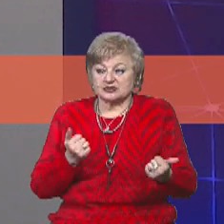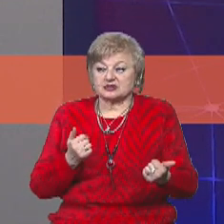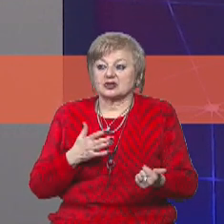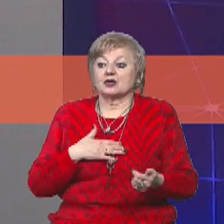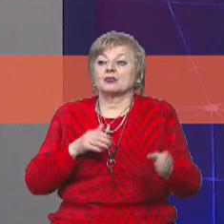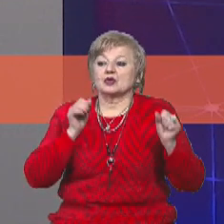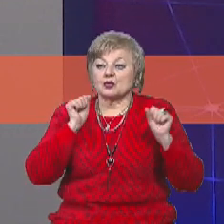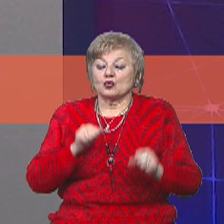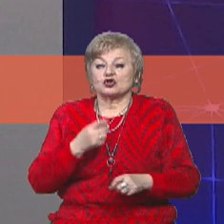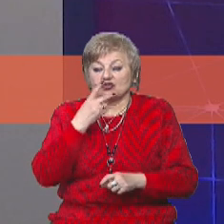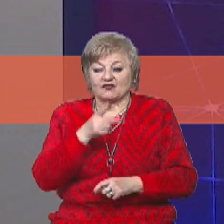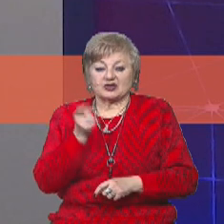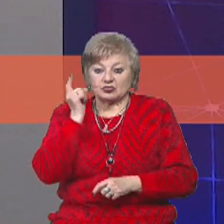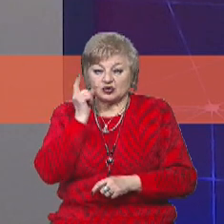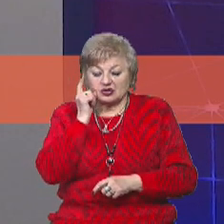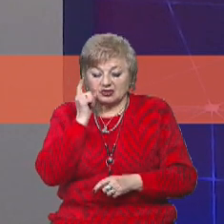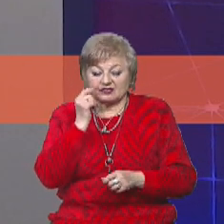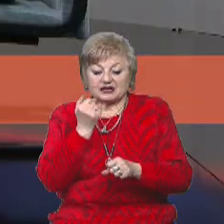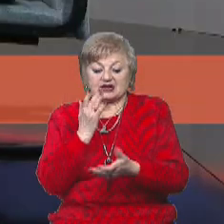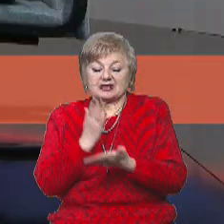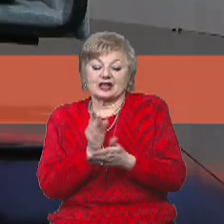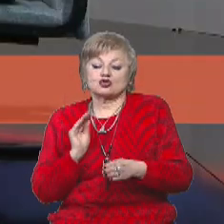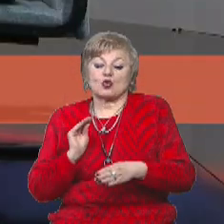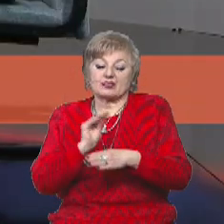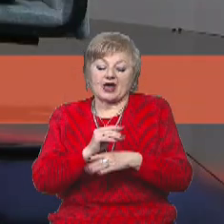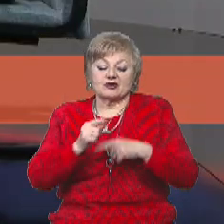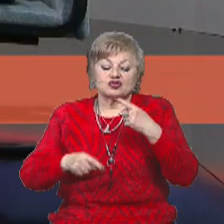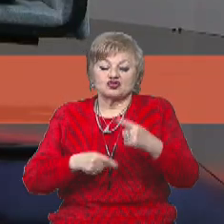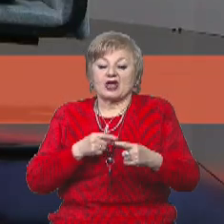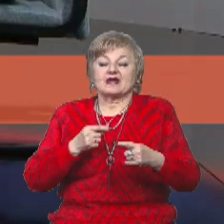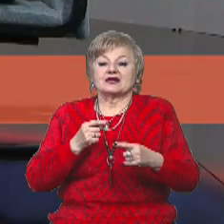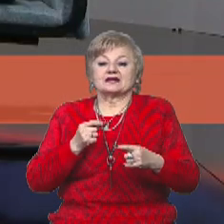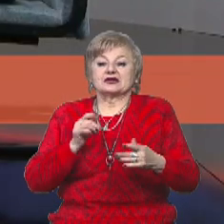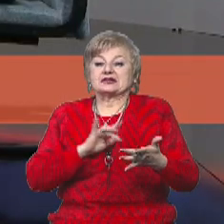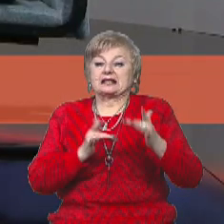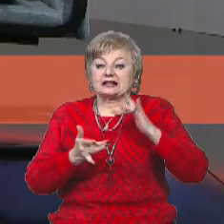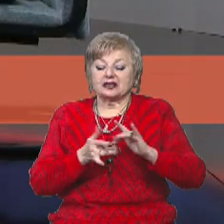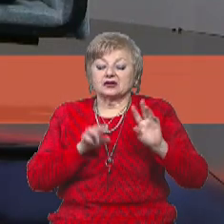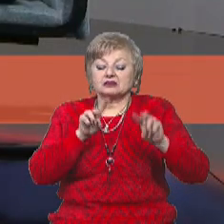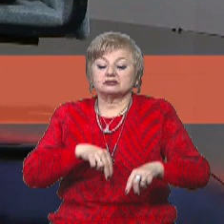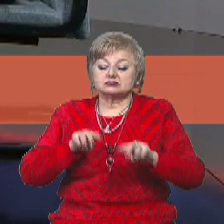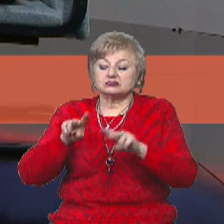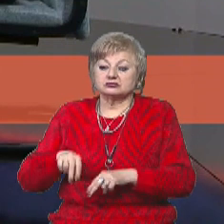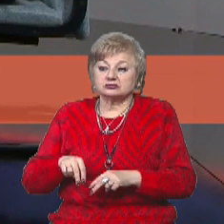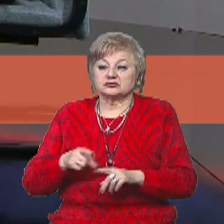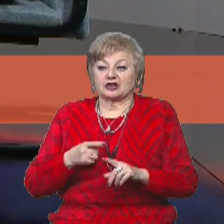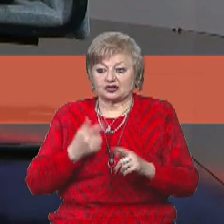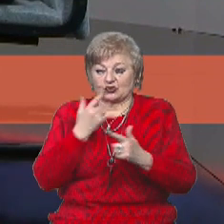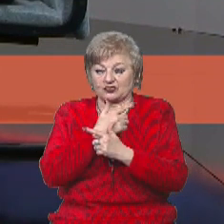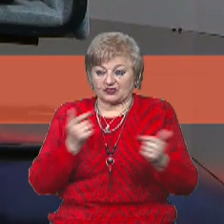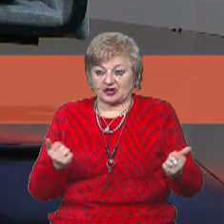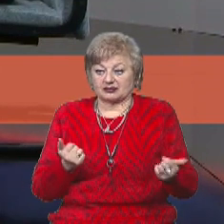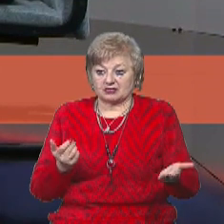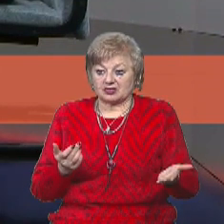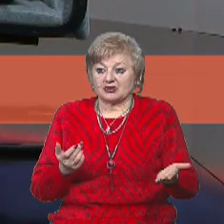наших гаджетах додаток через інтернет повністю зчитувати цю інформацію. Як зараз працює громадські